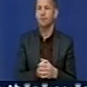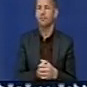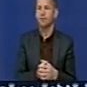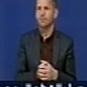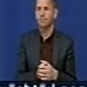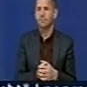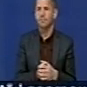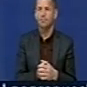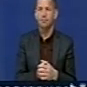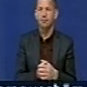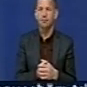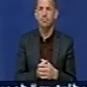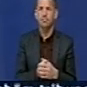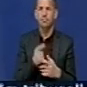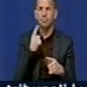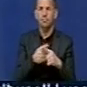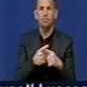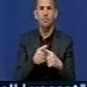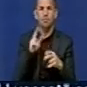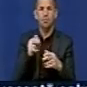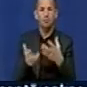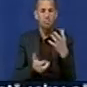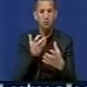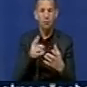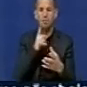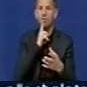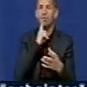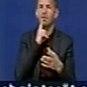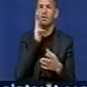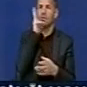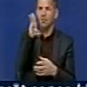dhe i kemi zi për 3 ditë para familjeve,